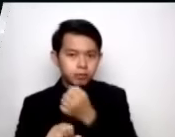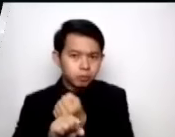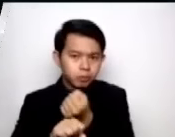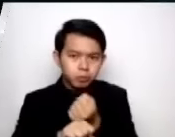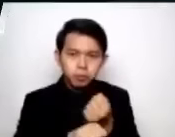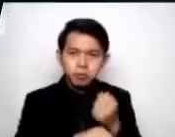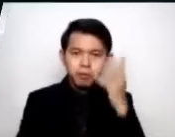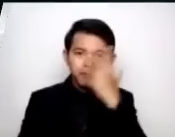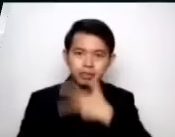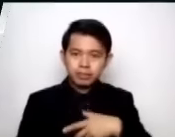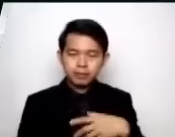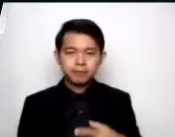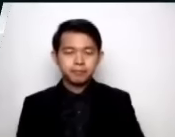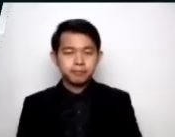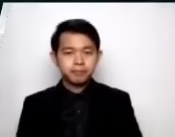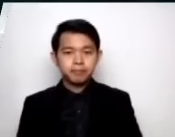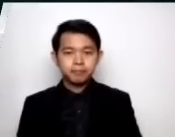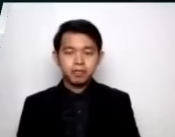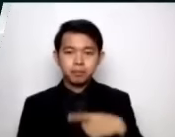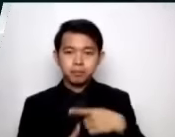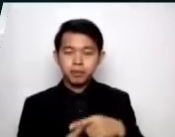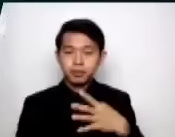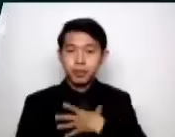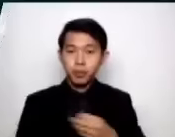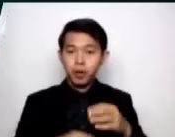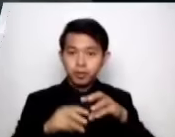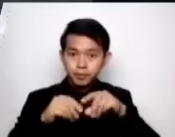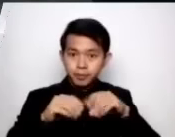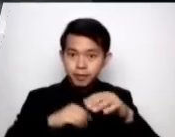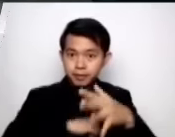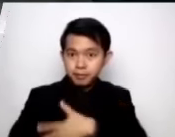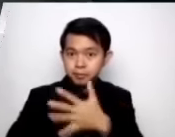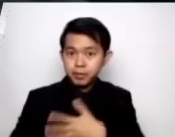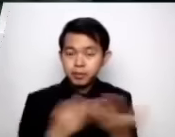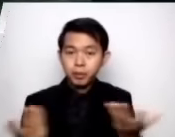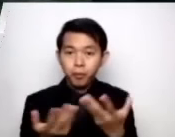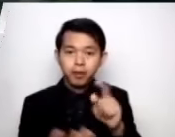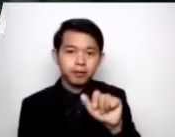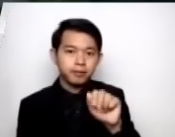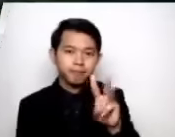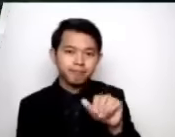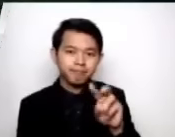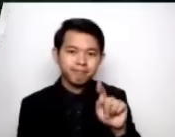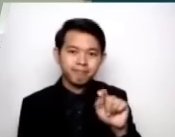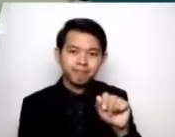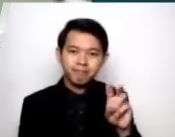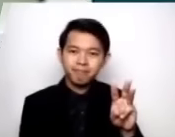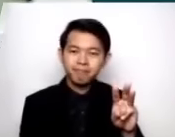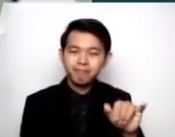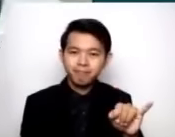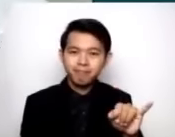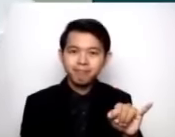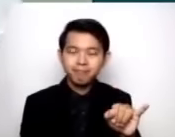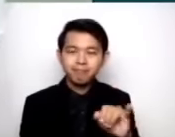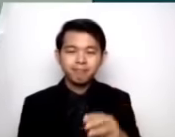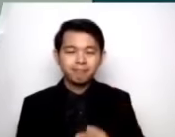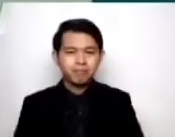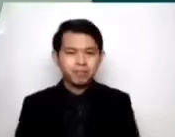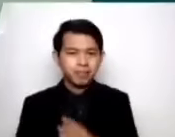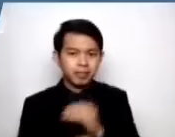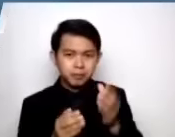syempre, ang white sand beaches sa Tawi-Tawi tulad ng Sikulan Island na may lumang parola at Panampangan